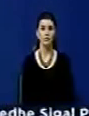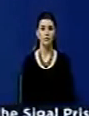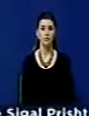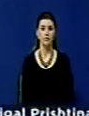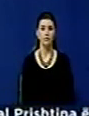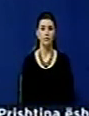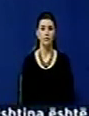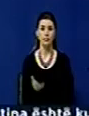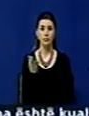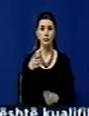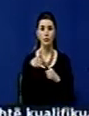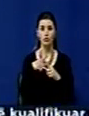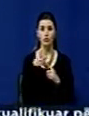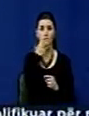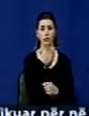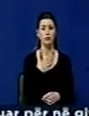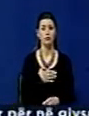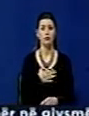Zoti Topalli.